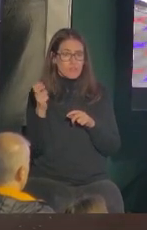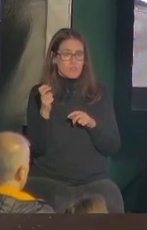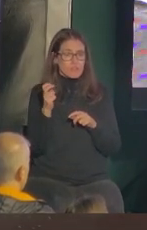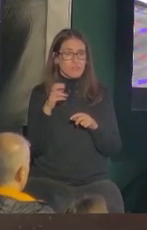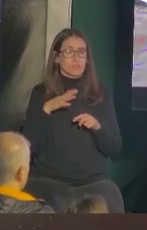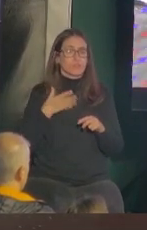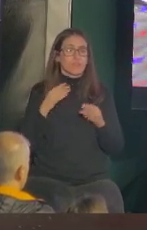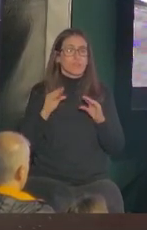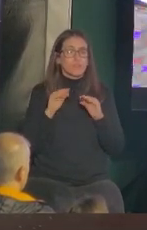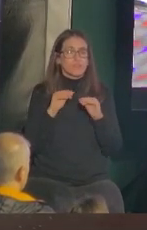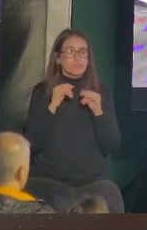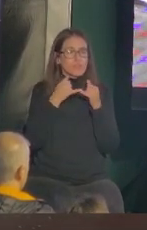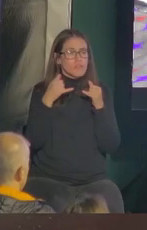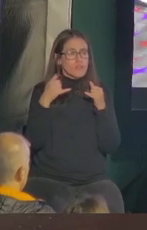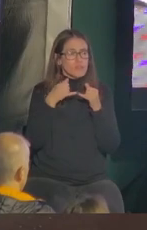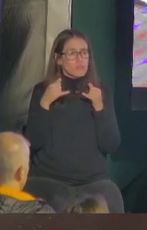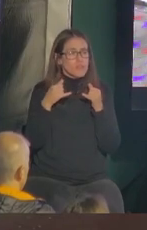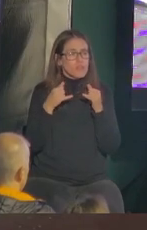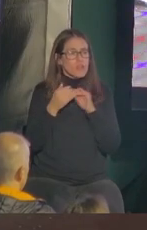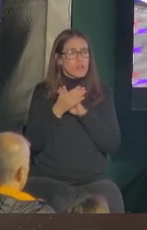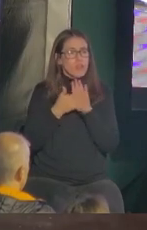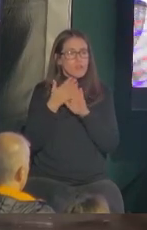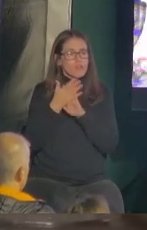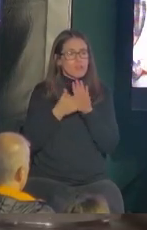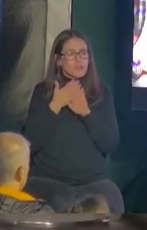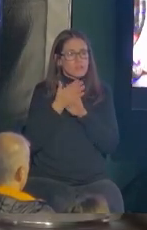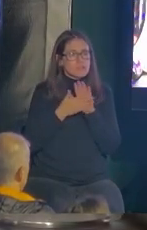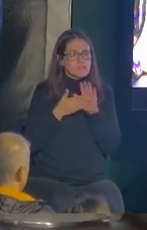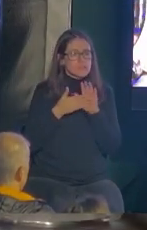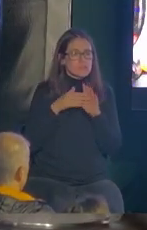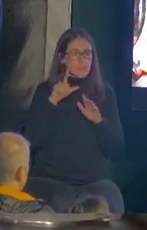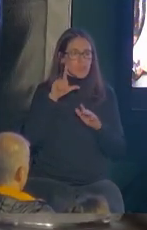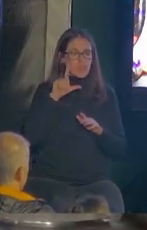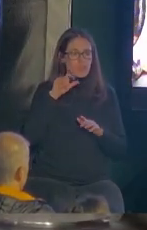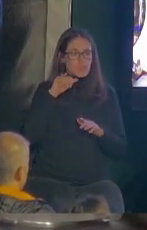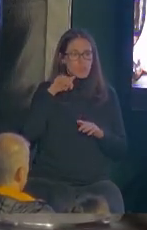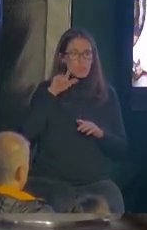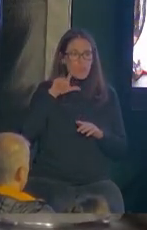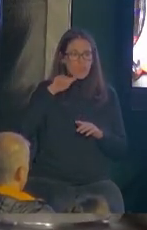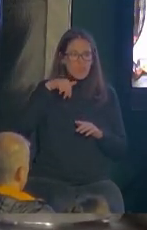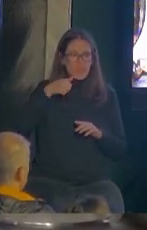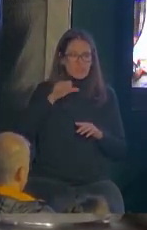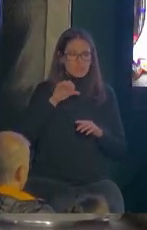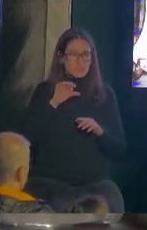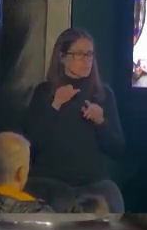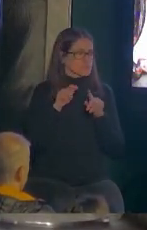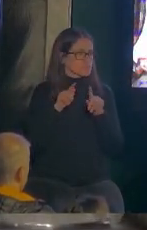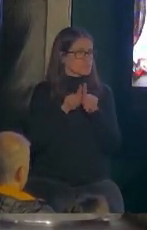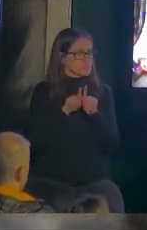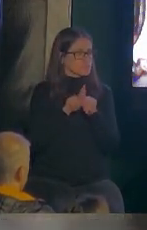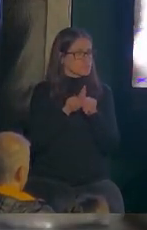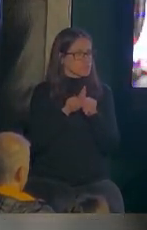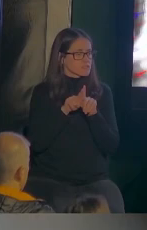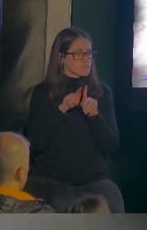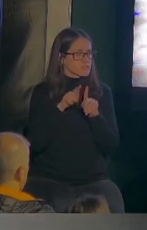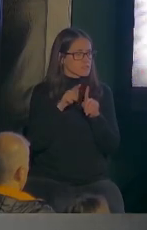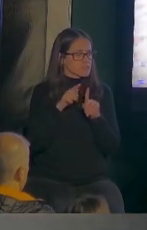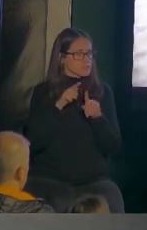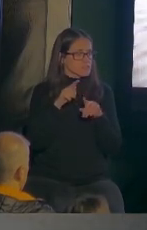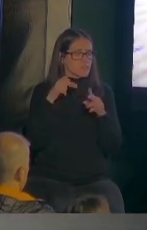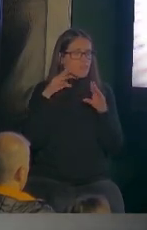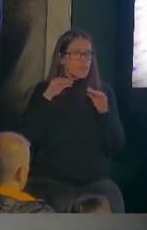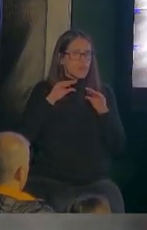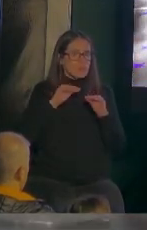tipus de fibra, suposo que us han parlat de les inulines, no? Que al final la funció que ens està fent, o pel qual les utilitzem